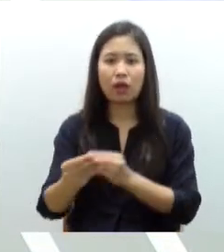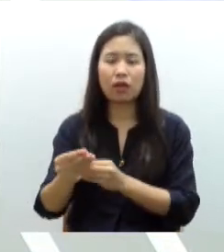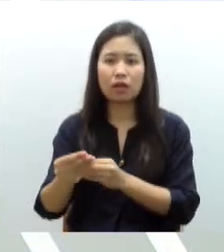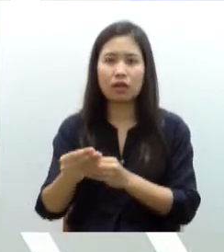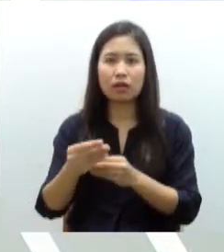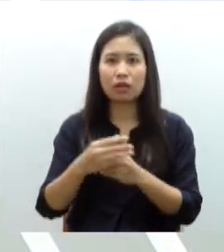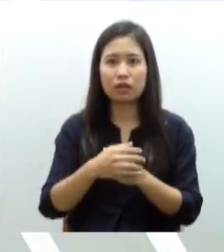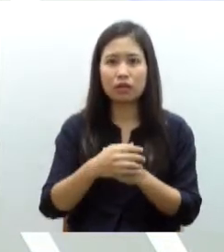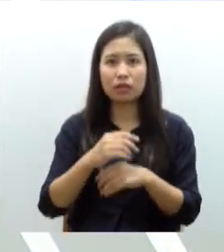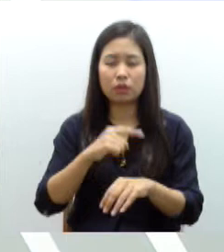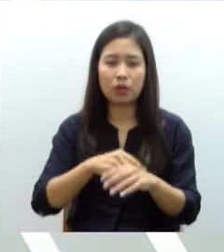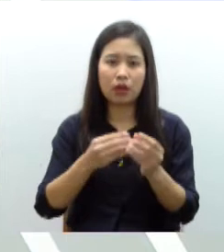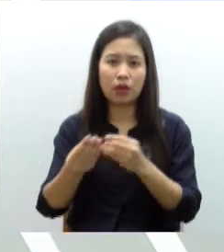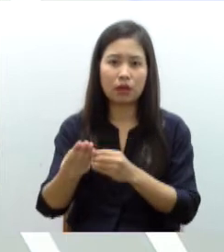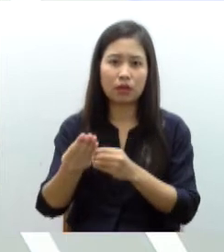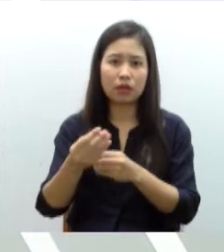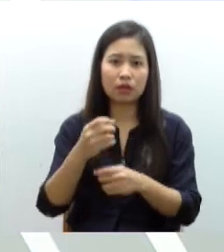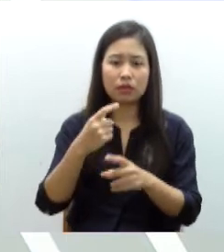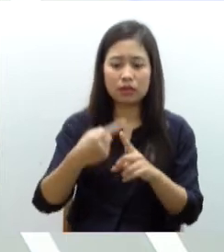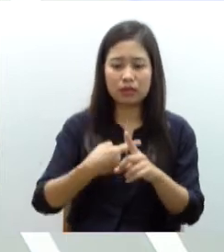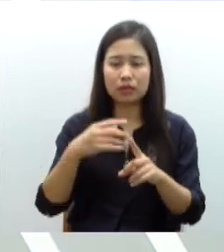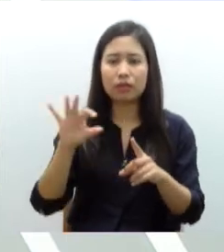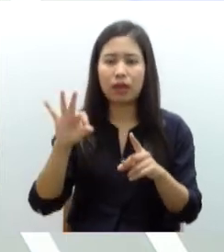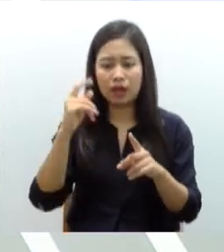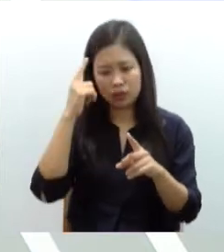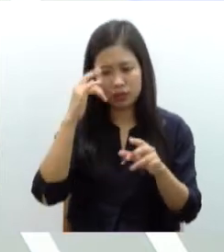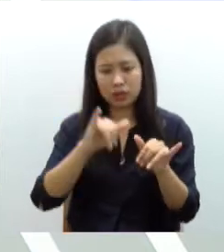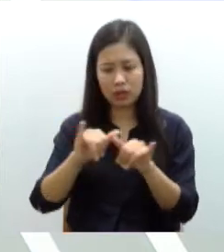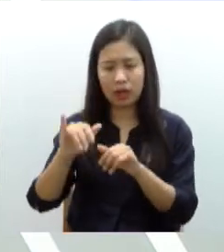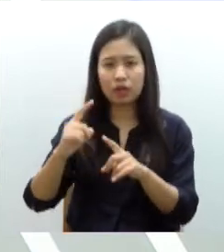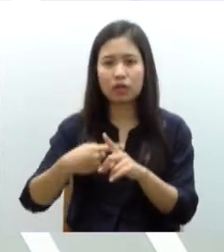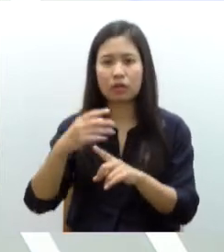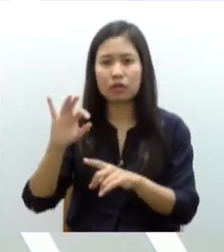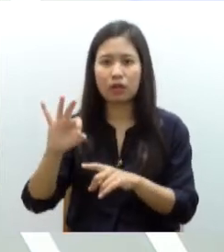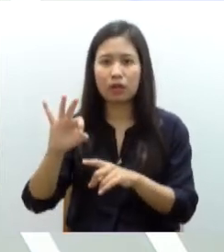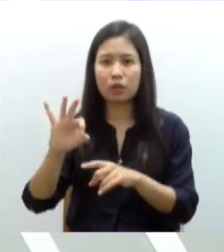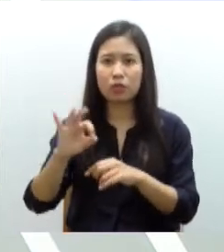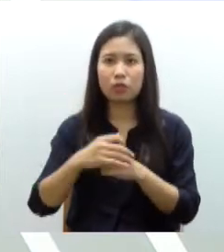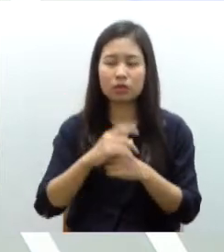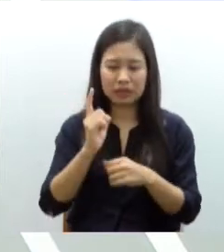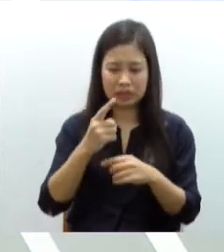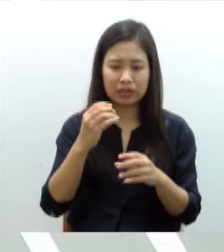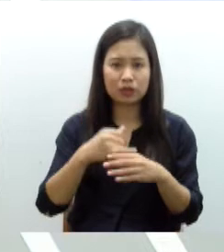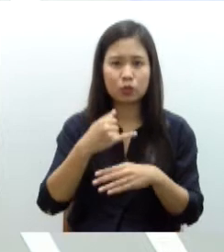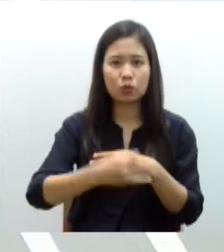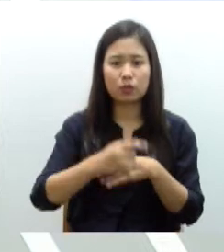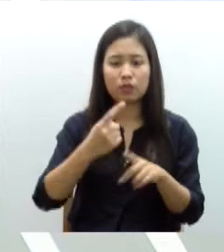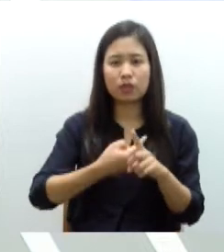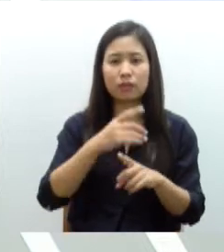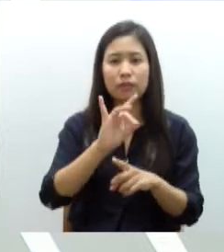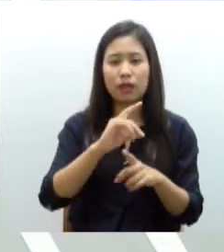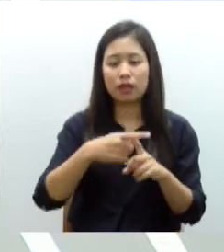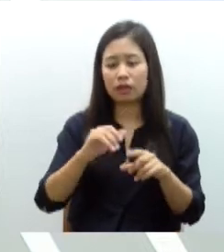ในเดือนกันยายนนะเป็นอย่างช้าเพราะว่าผลนี้จะต้องถูกประกาศ ให้รับท